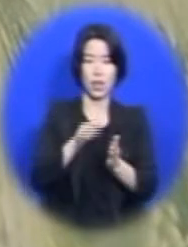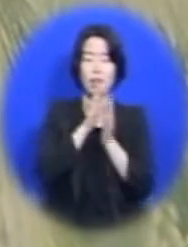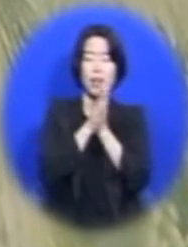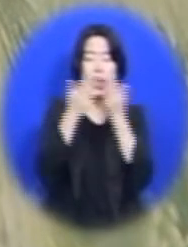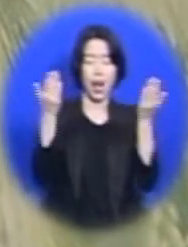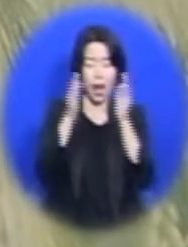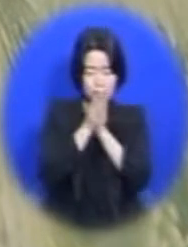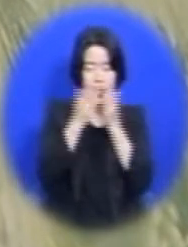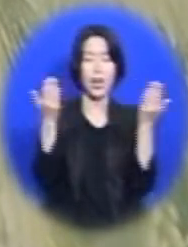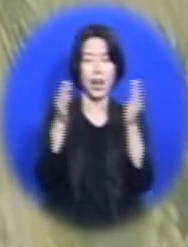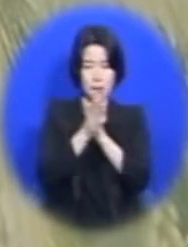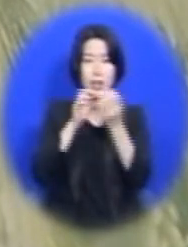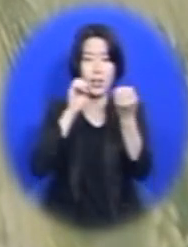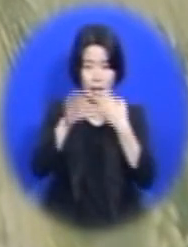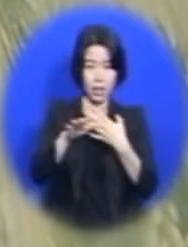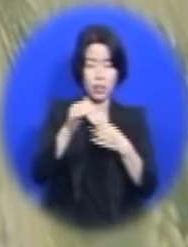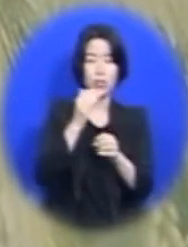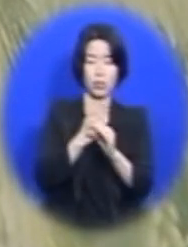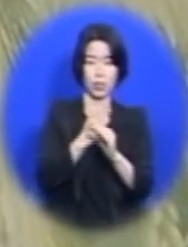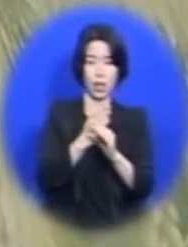아멘, 아멘으로 응답을 하다가